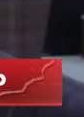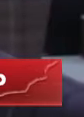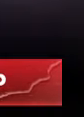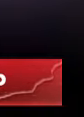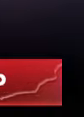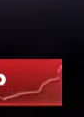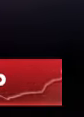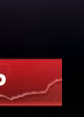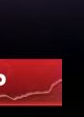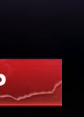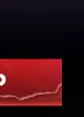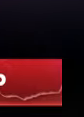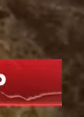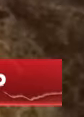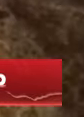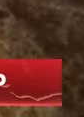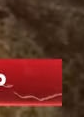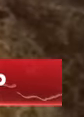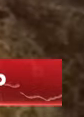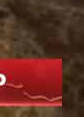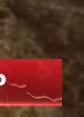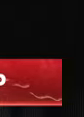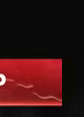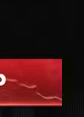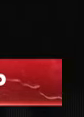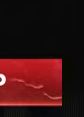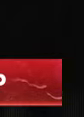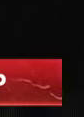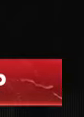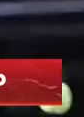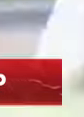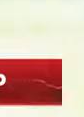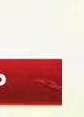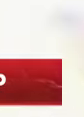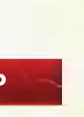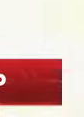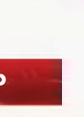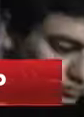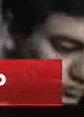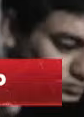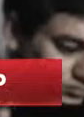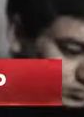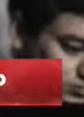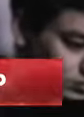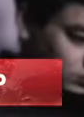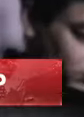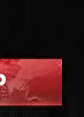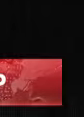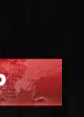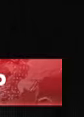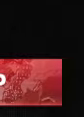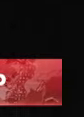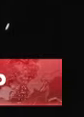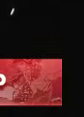25 жасқа толмаған азаматтарға құмар ойын ойнауға тыйым салынады. Заң жобасын депутаттар бір ауыздан мақұлдады. Бұл жастарда құмарлықтың